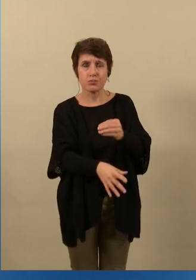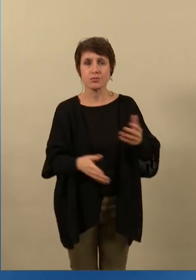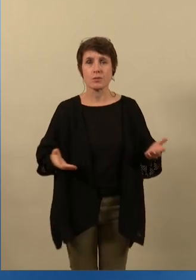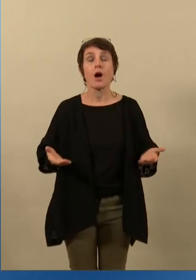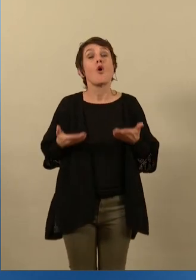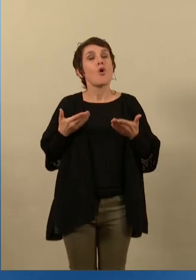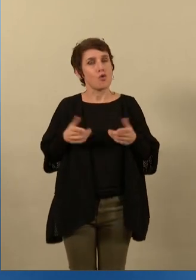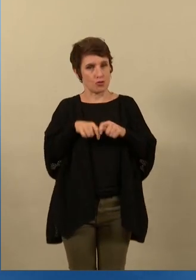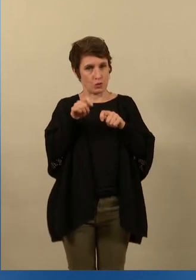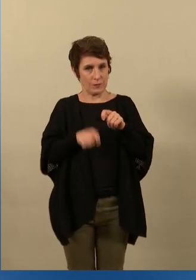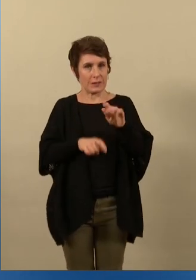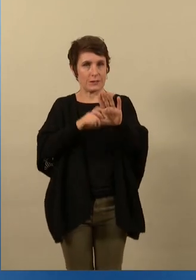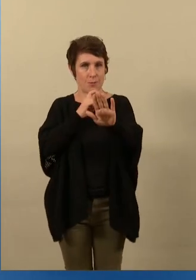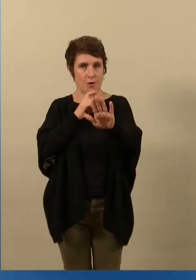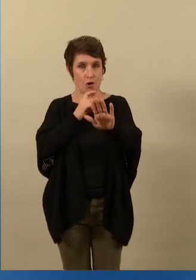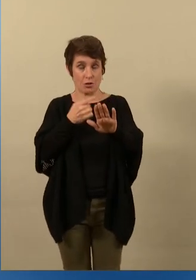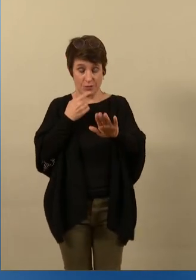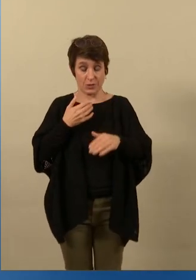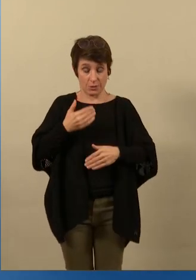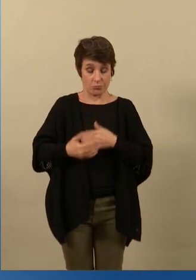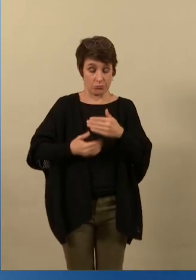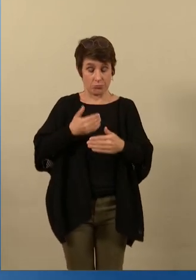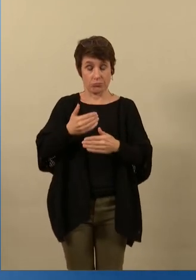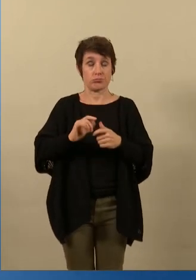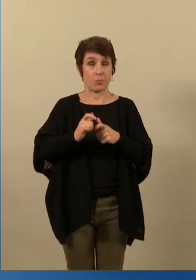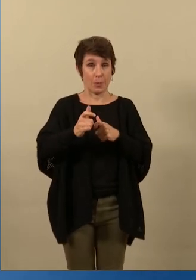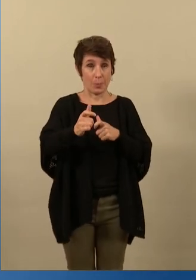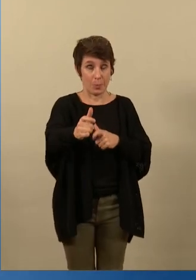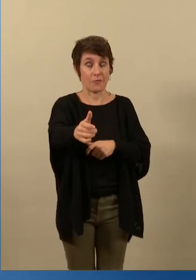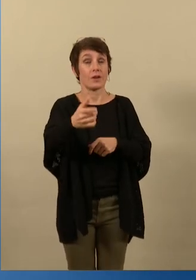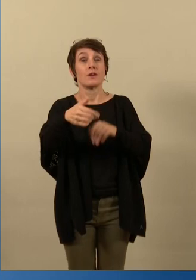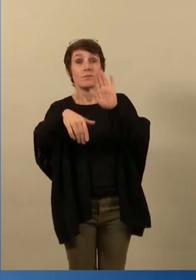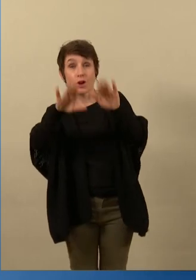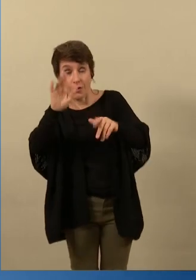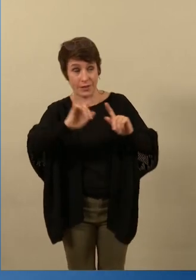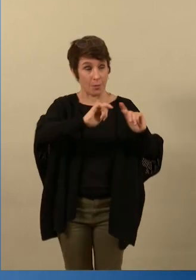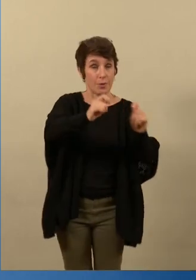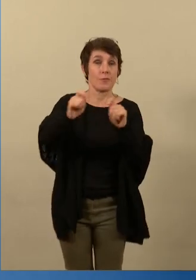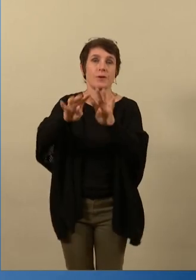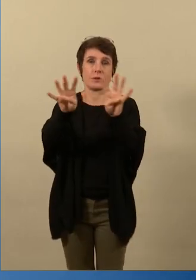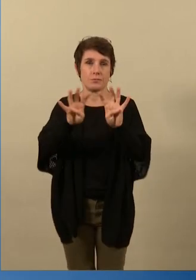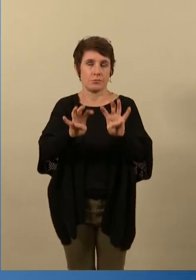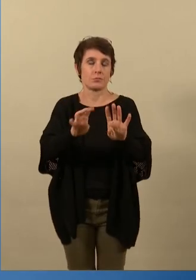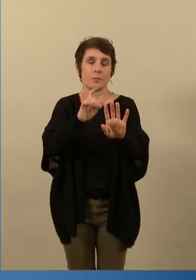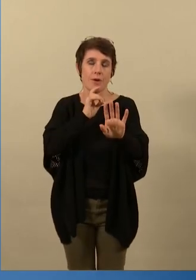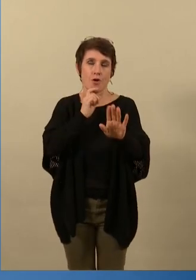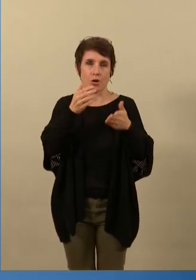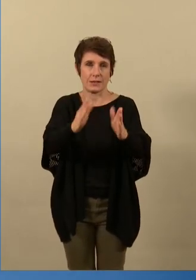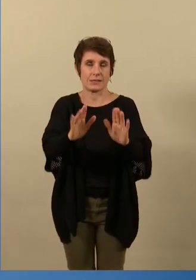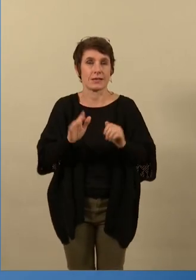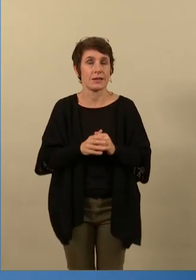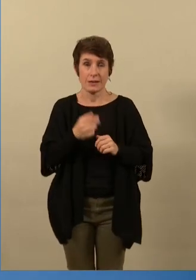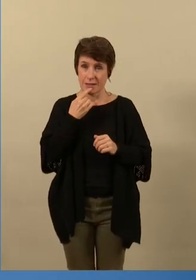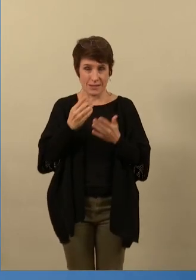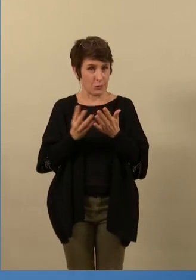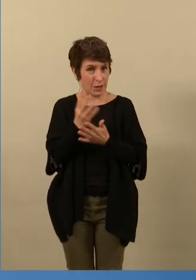ce jour et les étapes vers la désignation sont nombreuses et hasardeuses il est donc encore temps d'intégrer